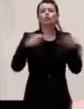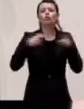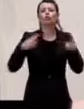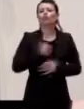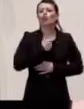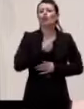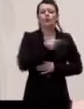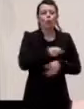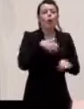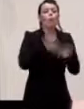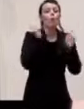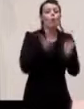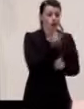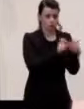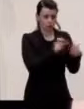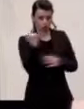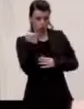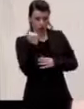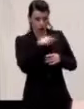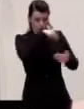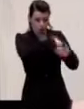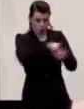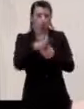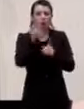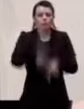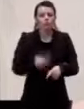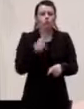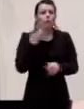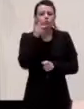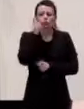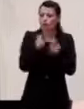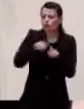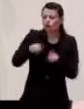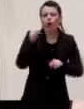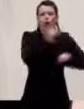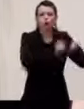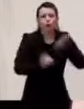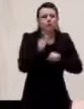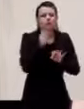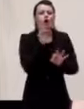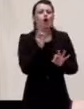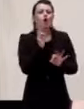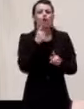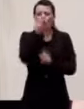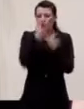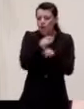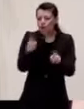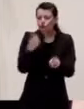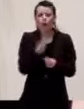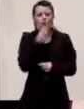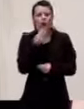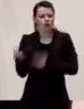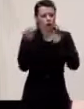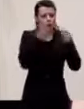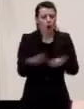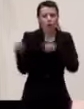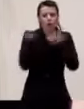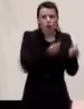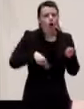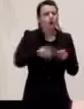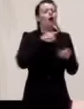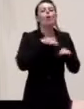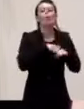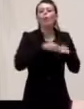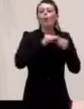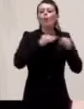luoghi, ma anche da coloro che facevano le pulizie, da coloro che venivano a portare da mangiare e quindi da tutti i soggetti. Ma si specifica,